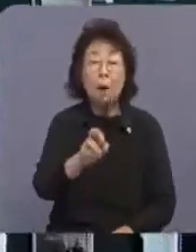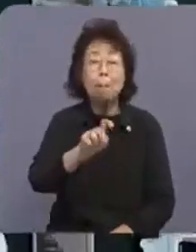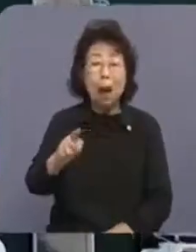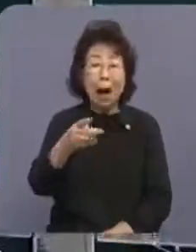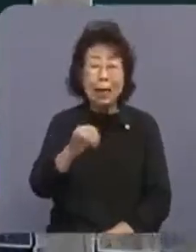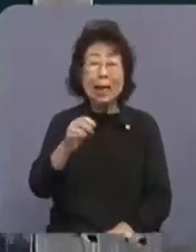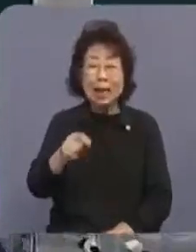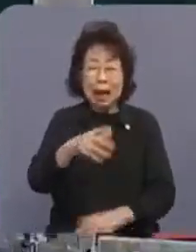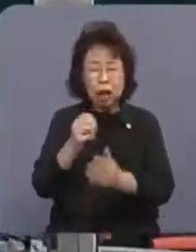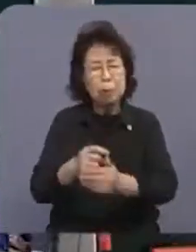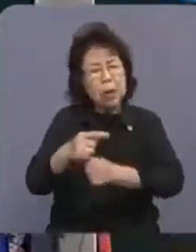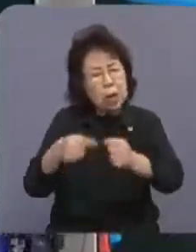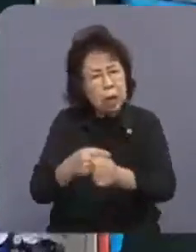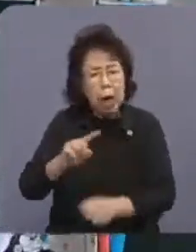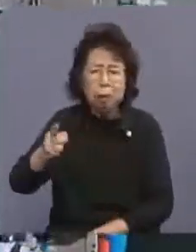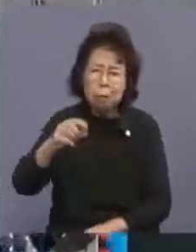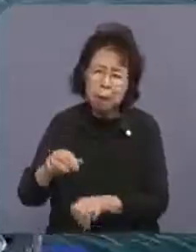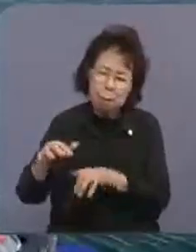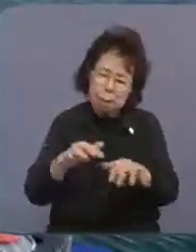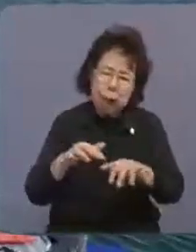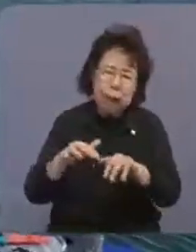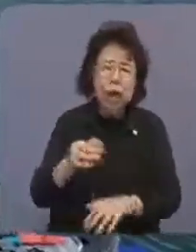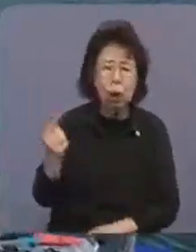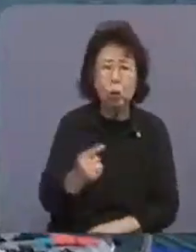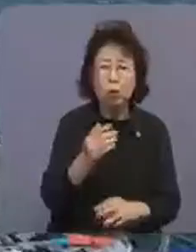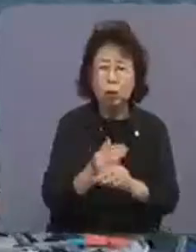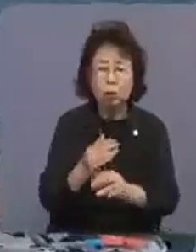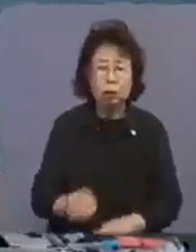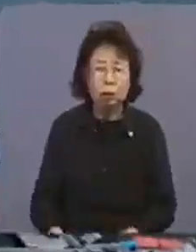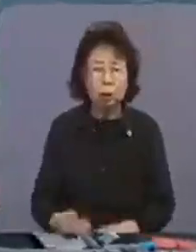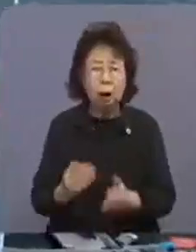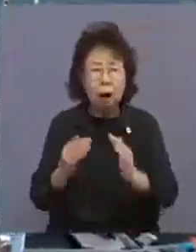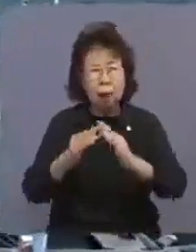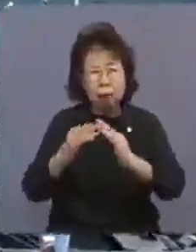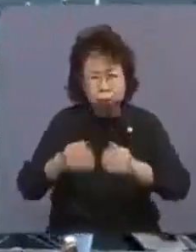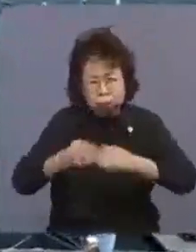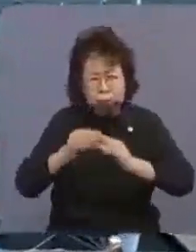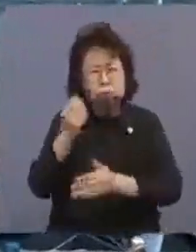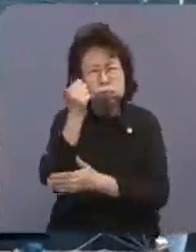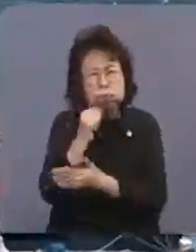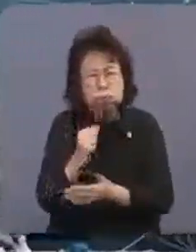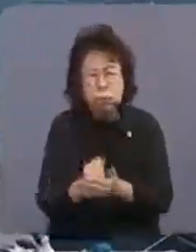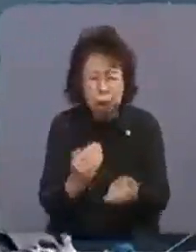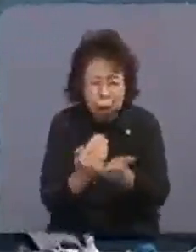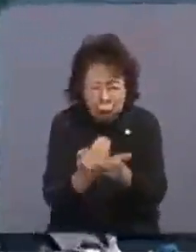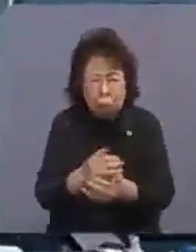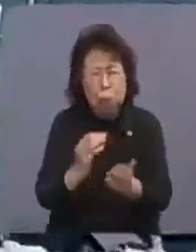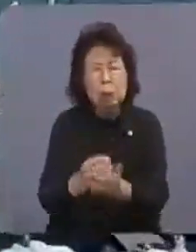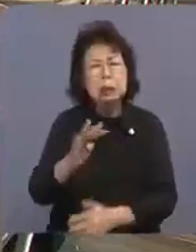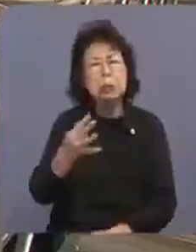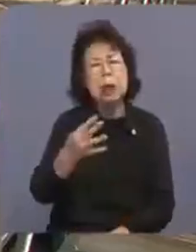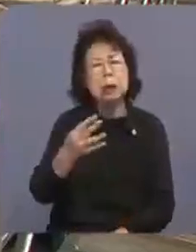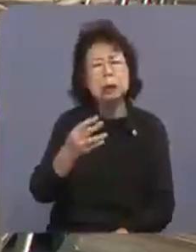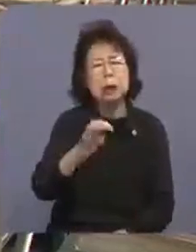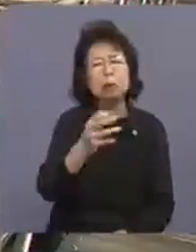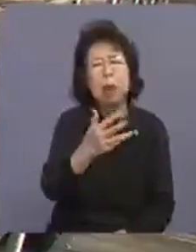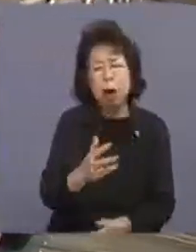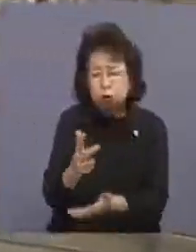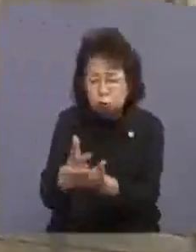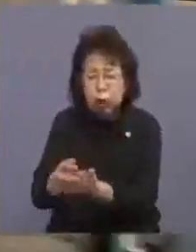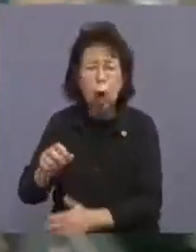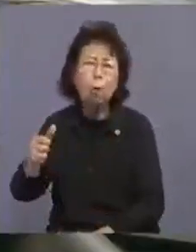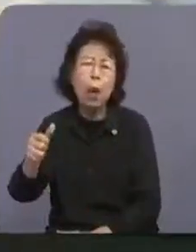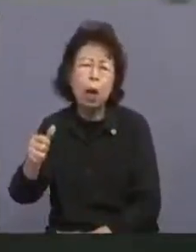활성화로 연간 100만 명이 찾습니다 하지만 시설이 낡은 데다 요트 계류장은 448 주차장은